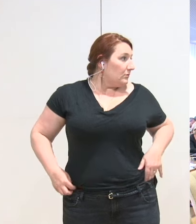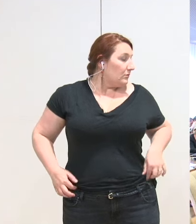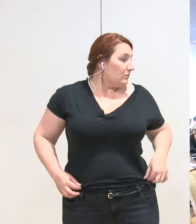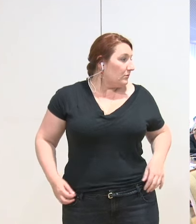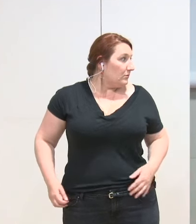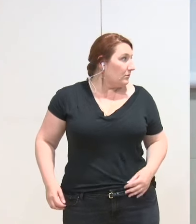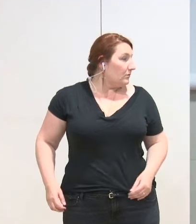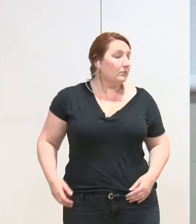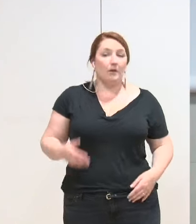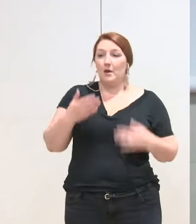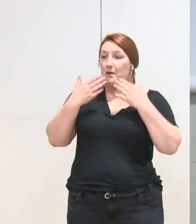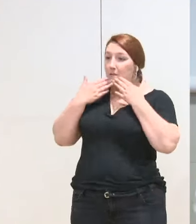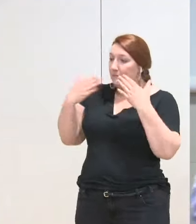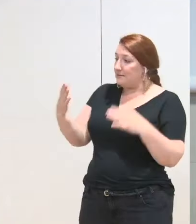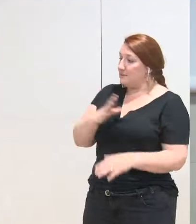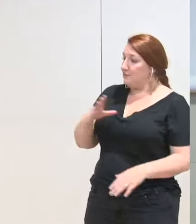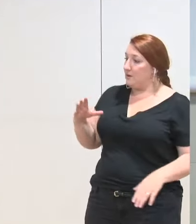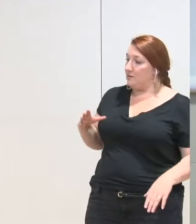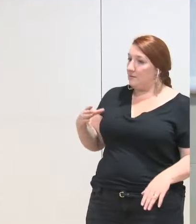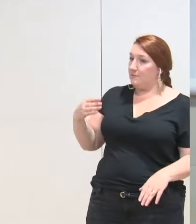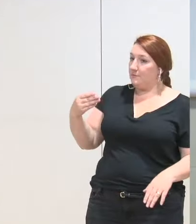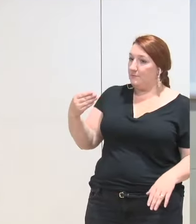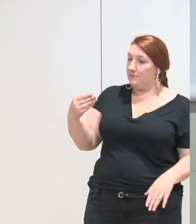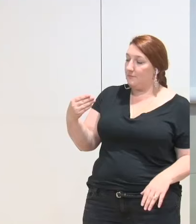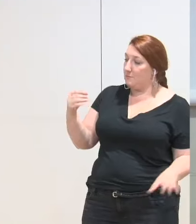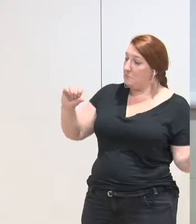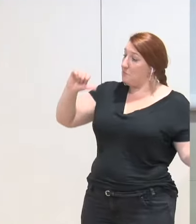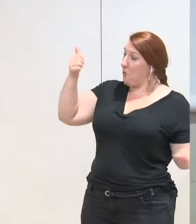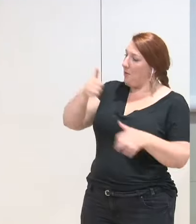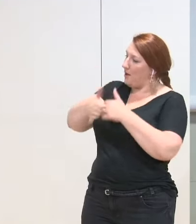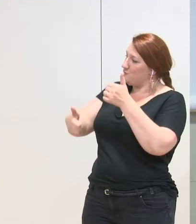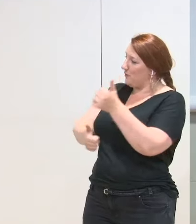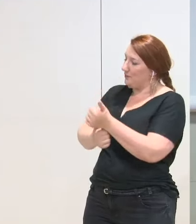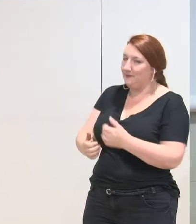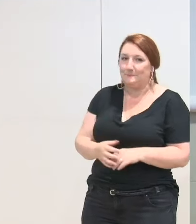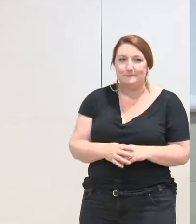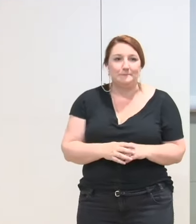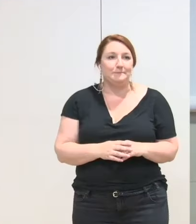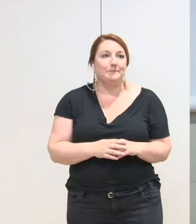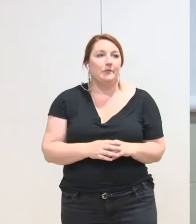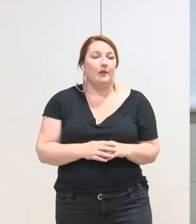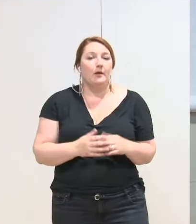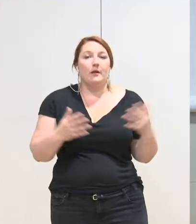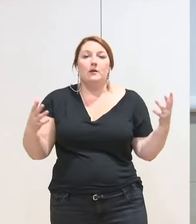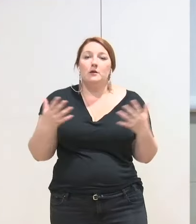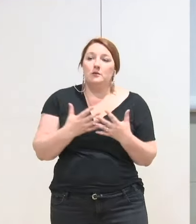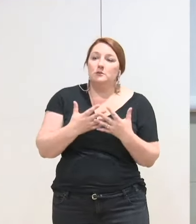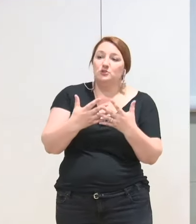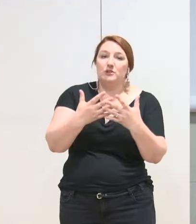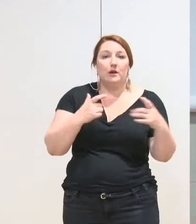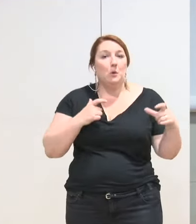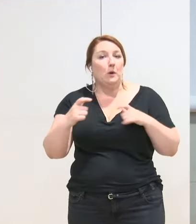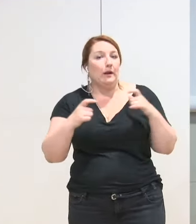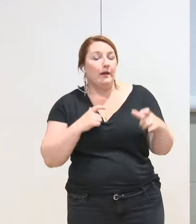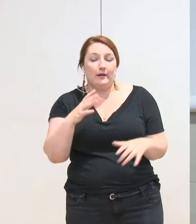administratif merci Madame la première adjointe alors mes chers collègues madame